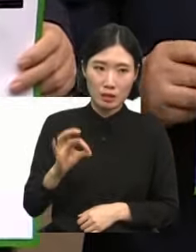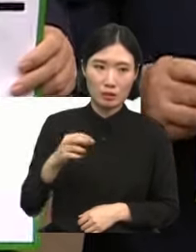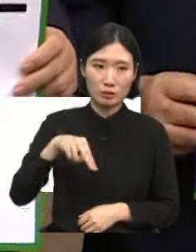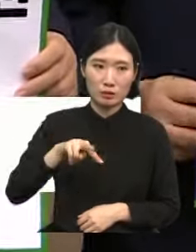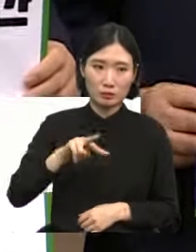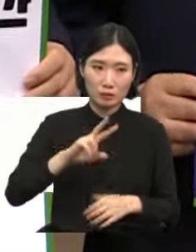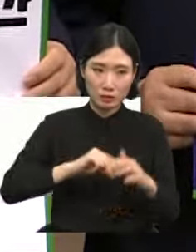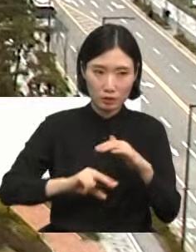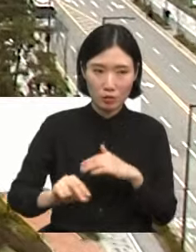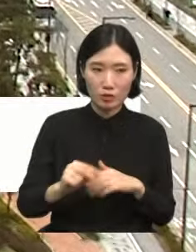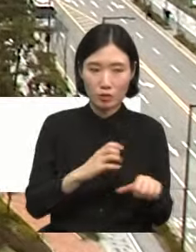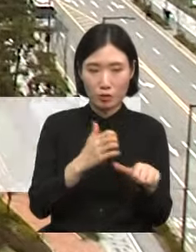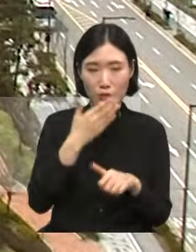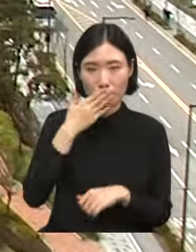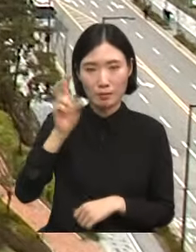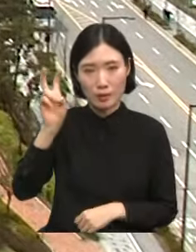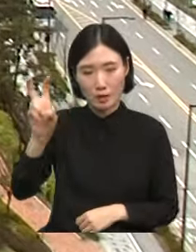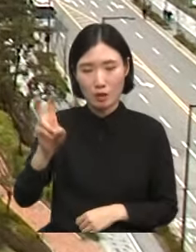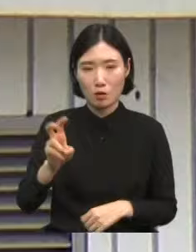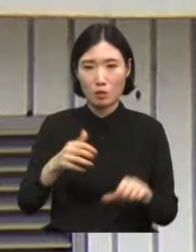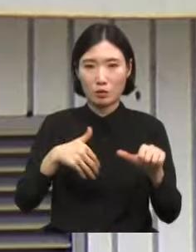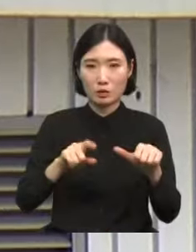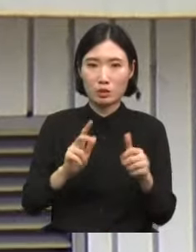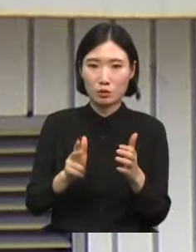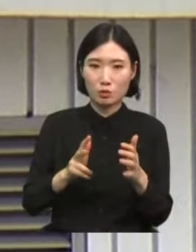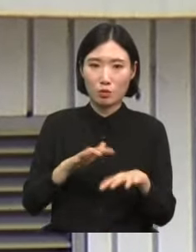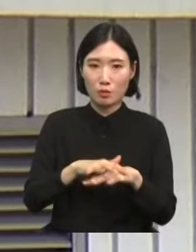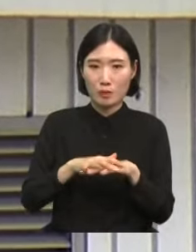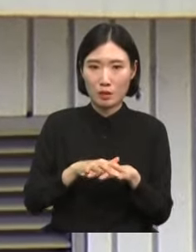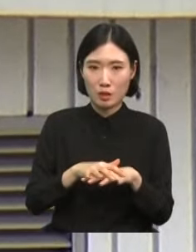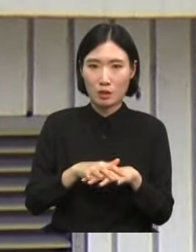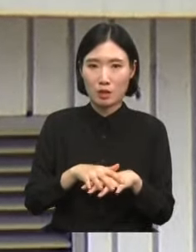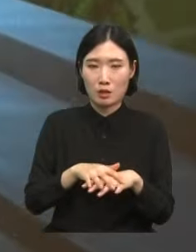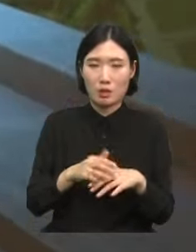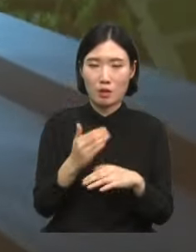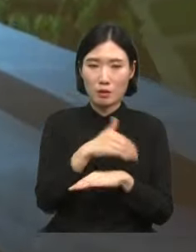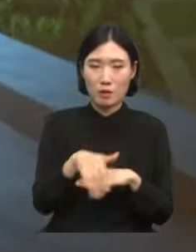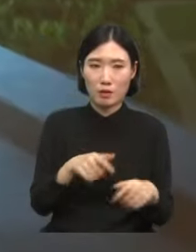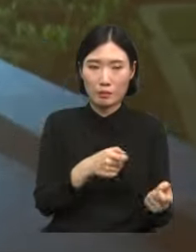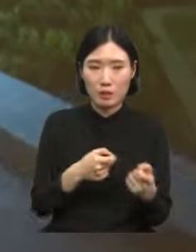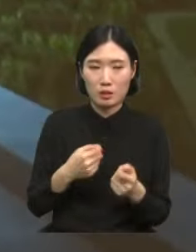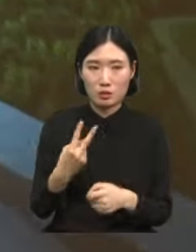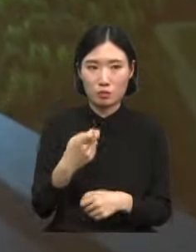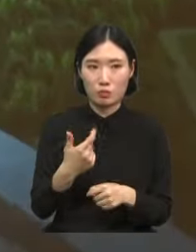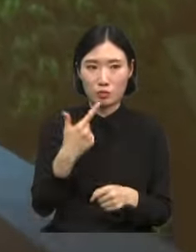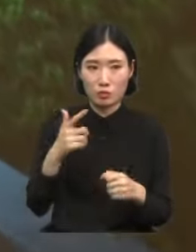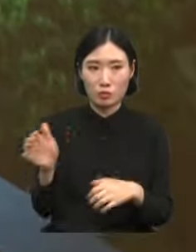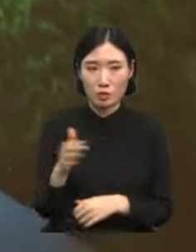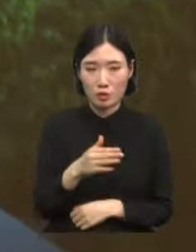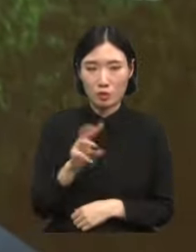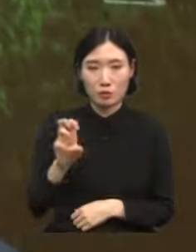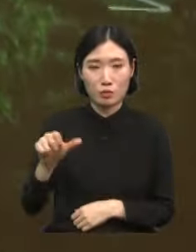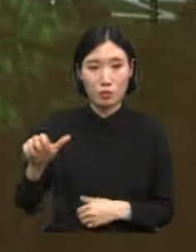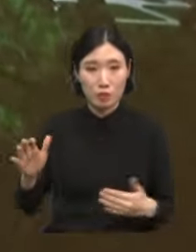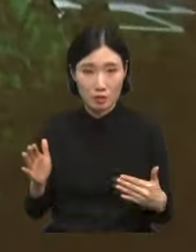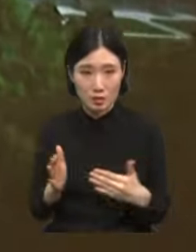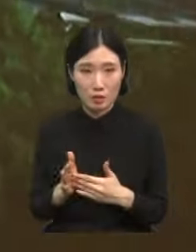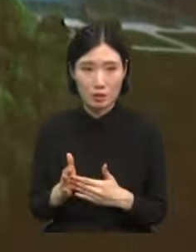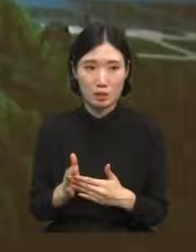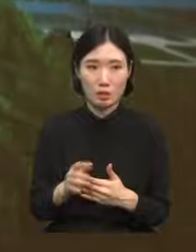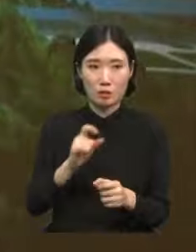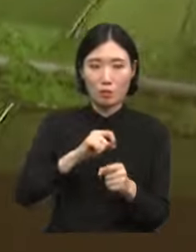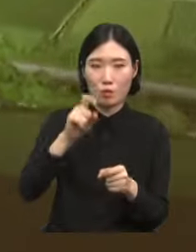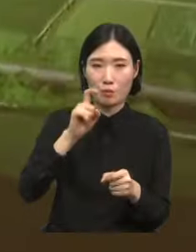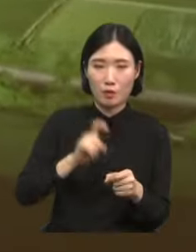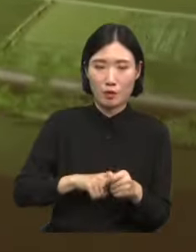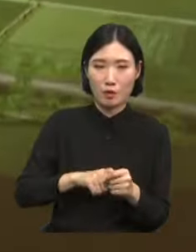있습니다. 한편 정부는 제5차 국가철도망 구축 계획을 앞당겨 2026년부터 2035년까지를